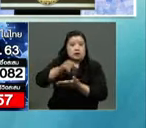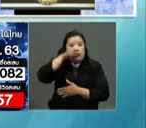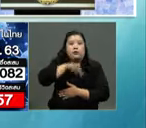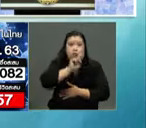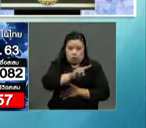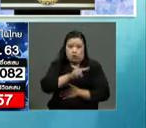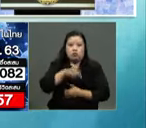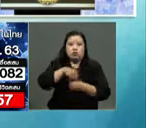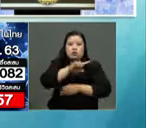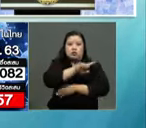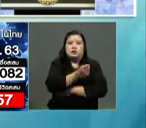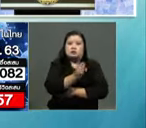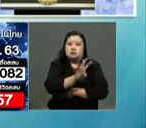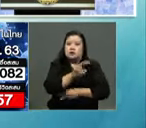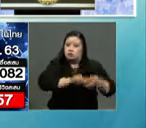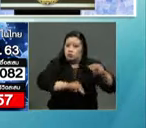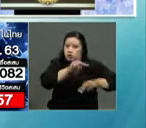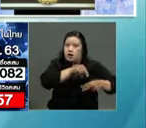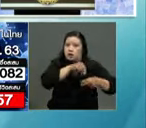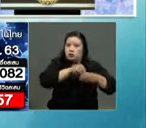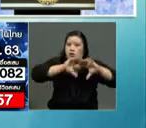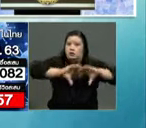วันที่ต้องอยู่ในสถานที่การการที่รัฐจัดให้นะครับอันนี้ก็นำเรียนไว้ก่อนถึงแม้เขาจะเปิดประเทศแต่ท่านก็ต้องมีความยุ่งยากในตอนที่เข้าประเทศอยู่นะครับR